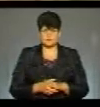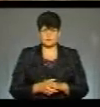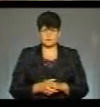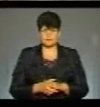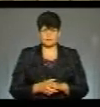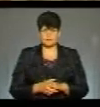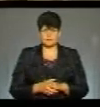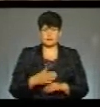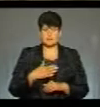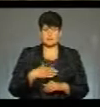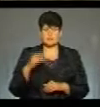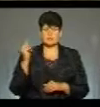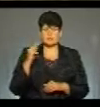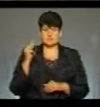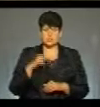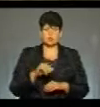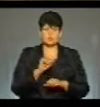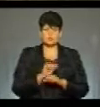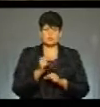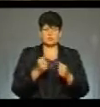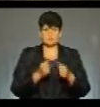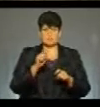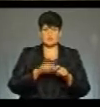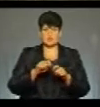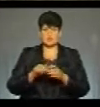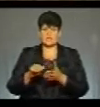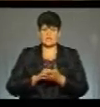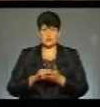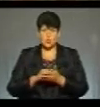Ми навчалися зупиняти машину, перевіряти документи.